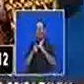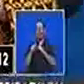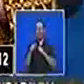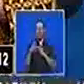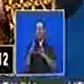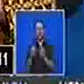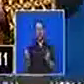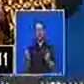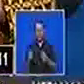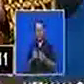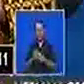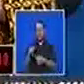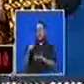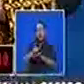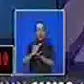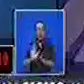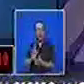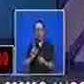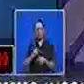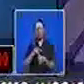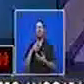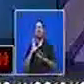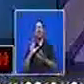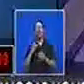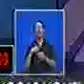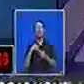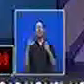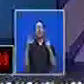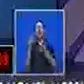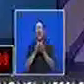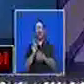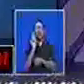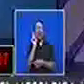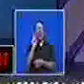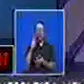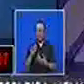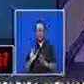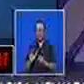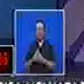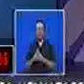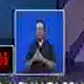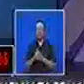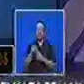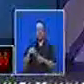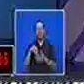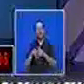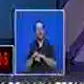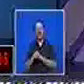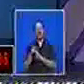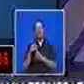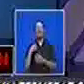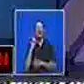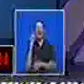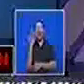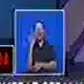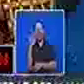di Jawa Tengah. Semarang merupakan hal yang harus kita tangani secara khusus karena ini ibu kota provinsi dan makin hari